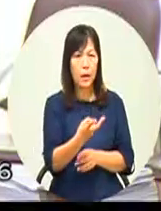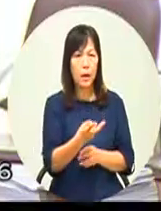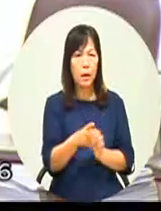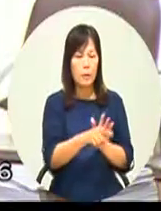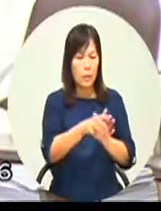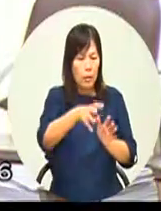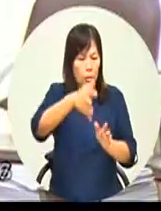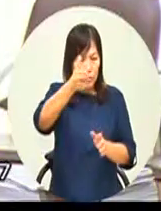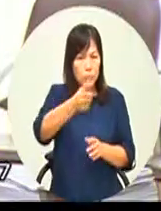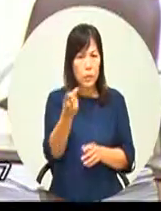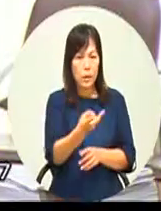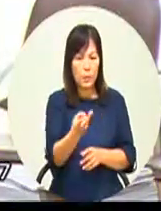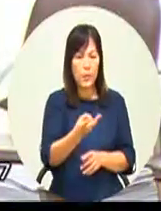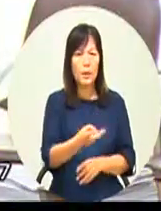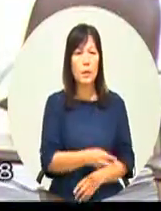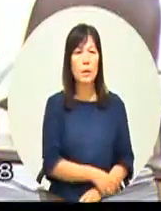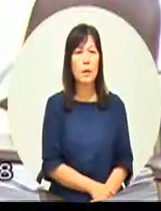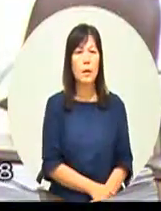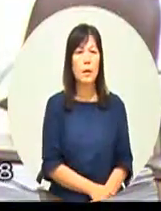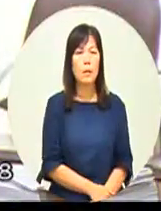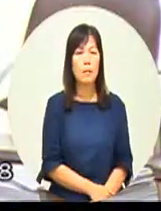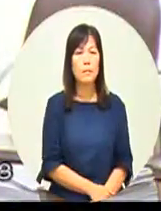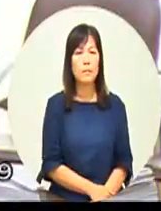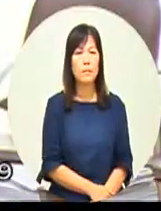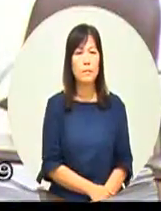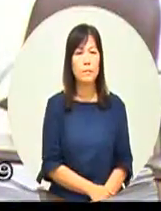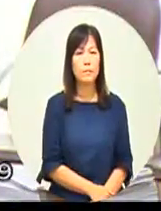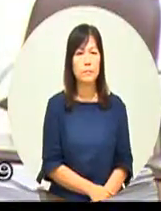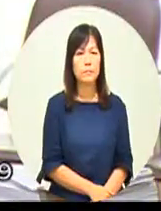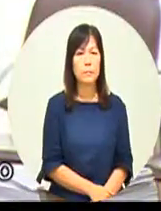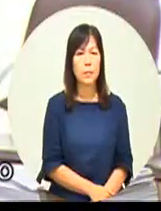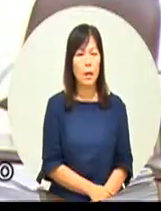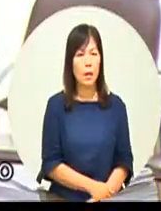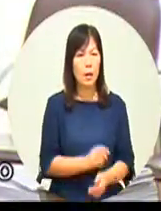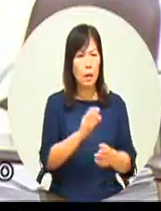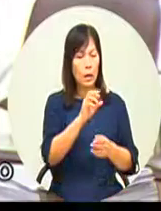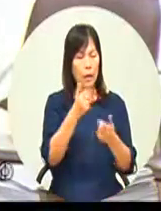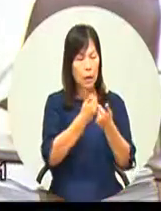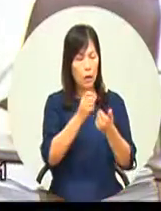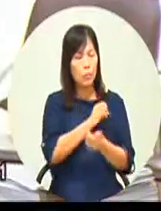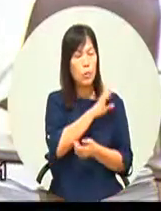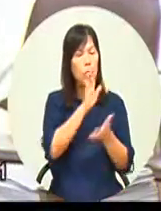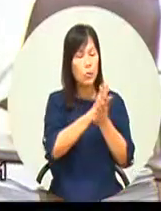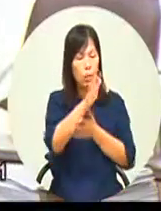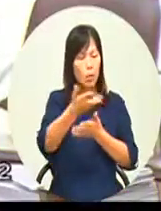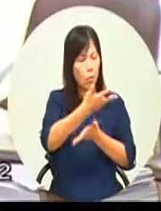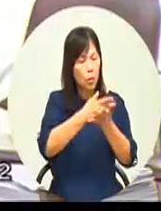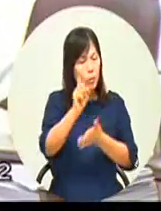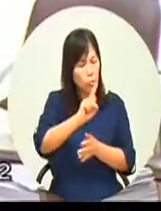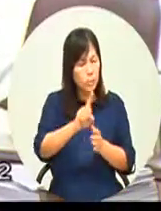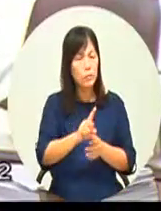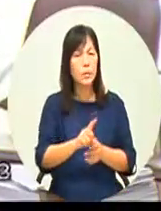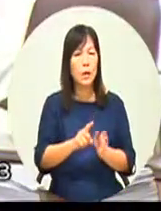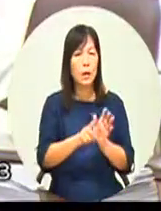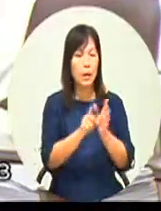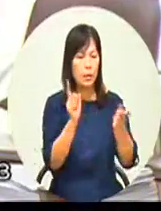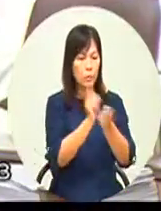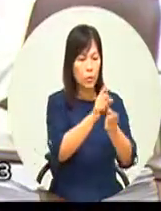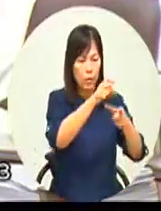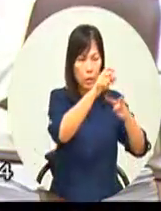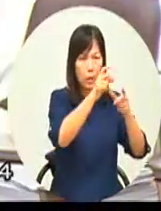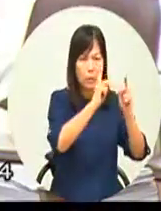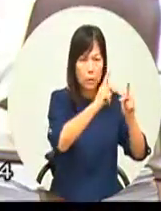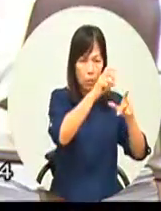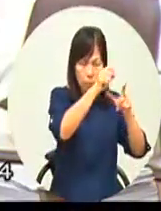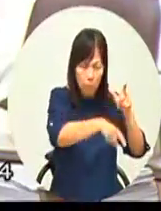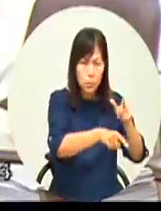长，你们怎么样去会后你们怎么去沟通？那怎么样去跟捷运公司？